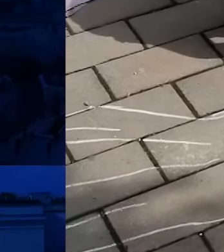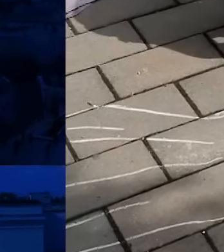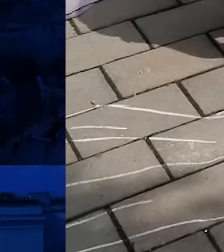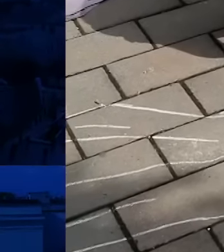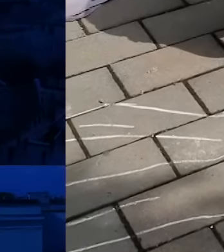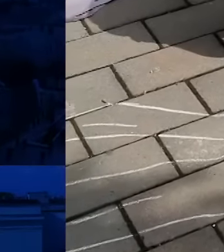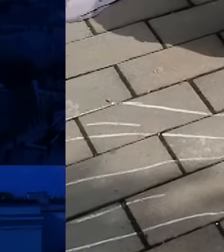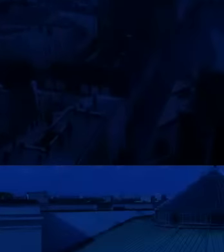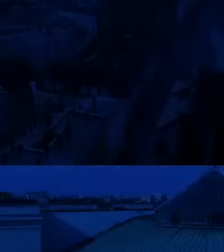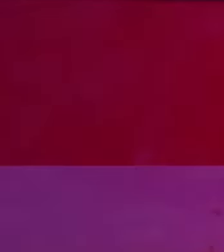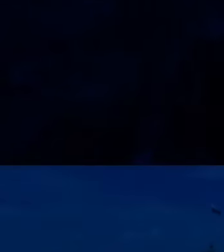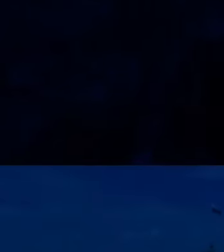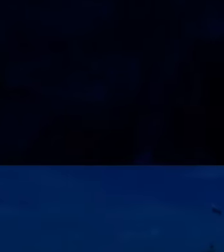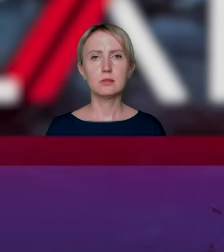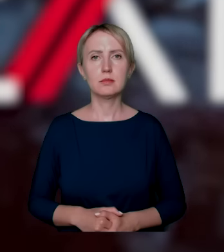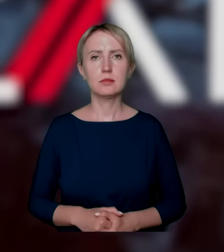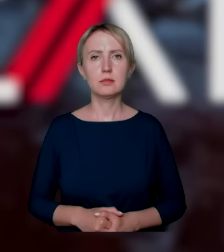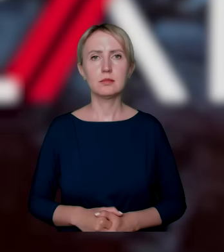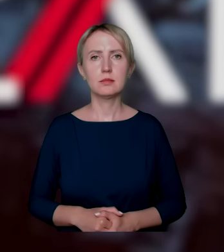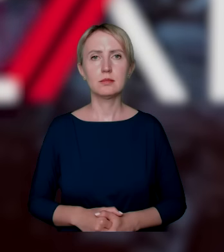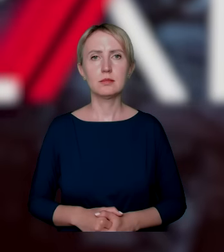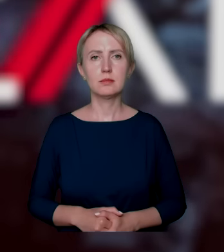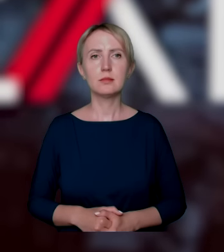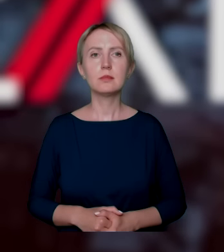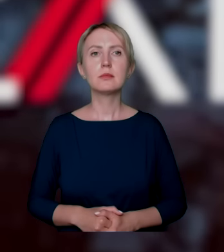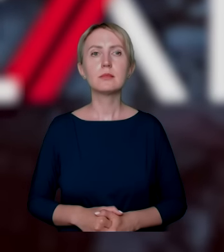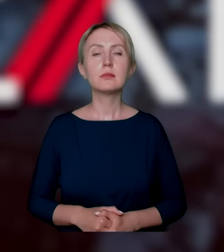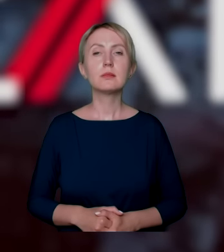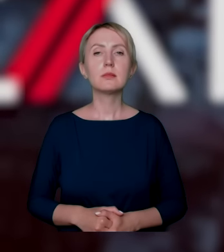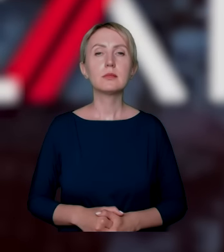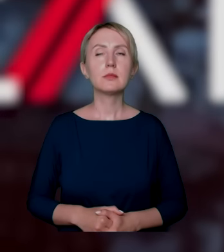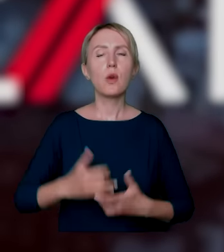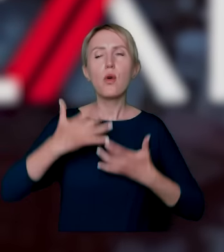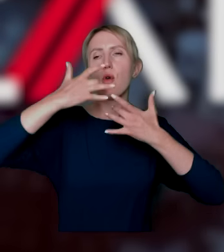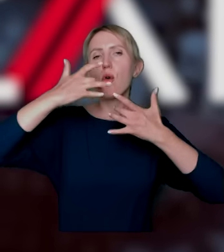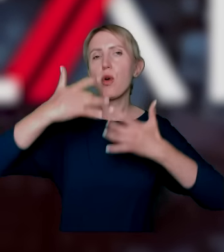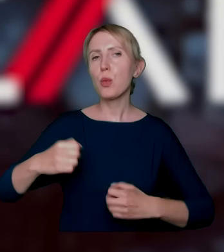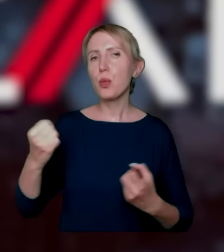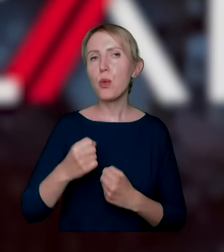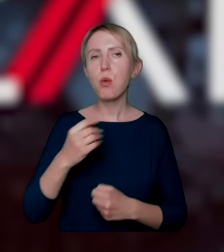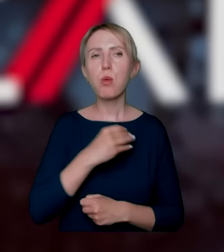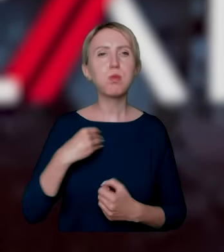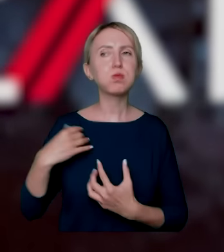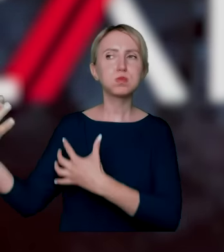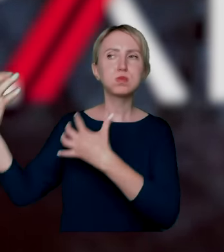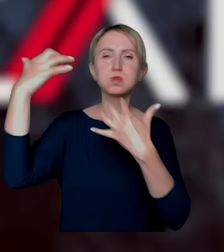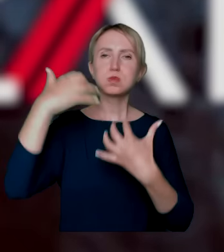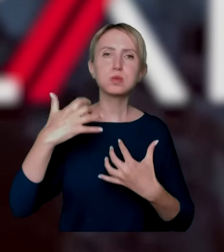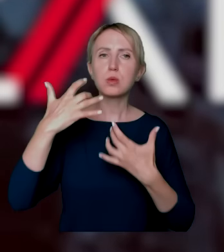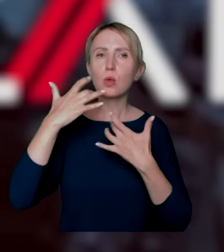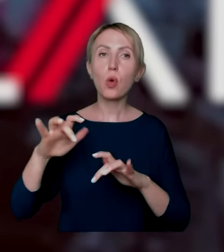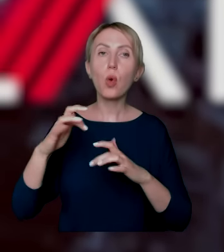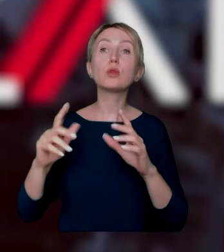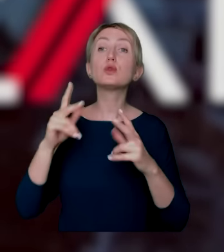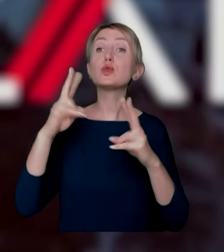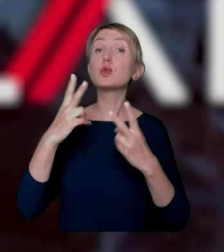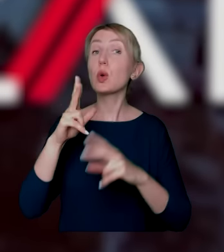z wizerunkiem króla popu. Żar leje się z nieba. Nad Polskę dotarła fala zwrotnikowego powietrza z Afryki. W